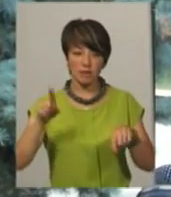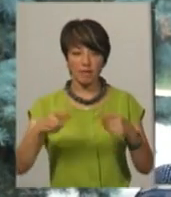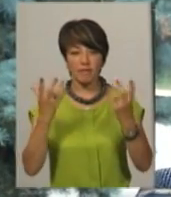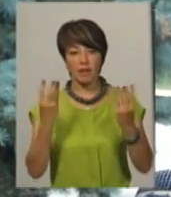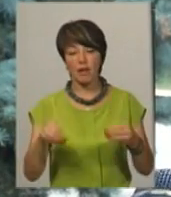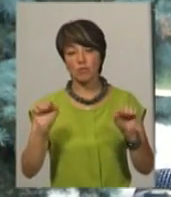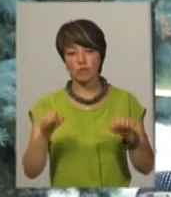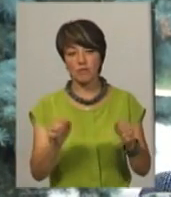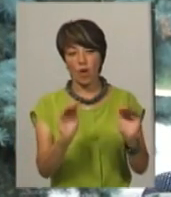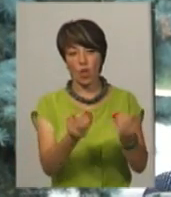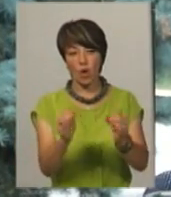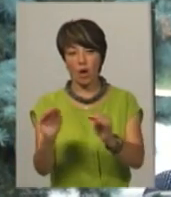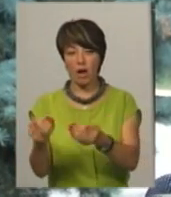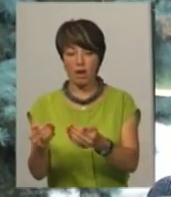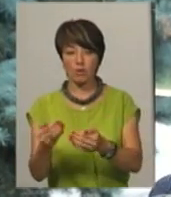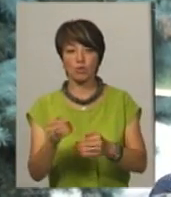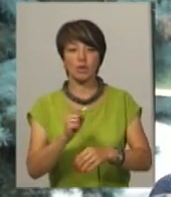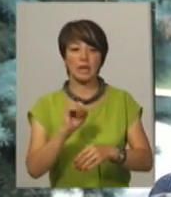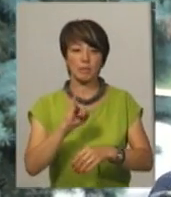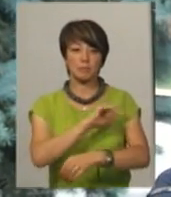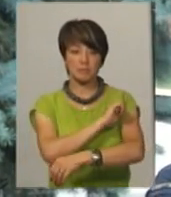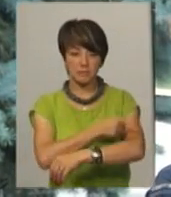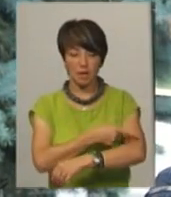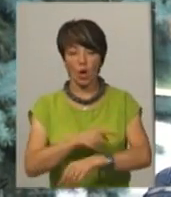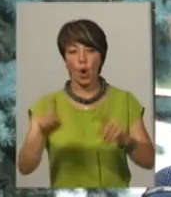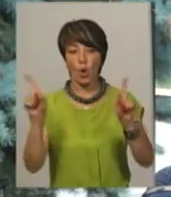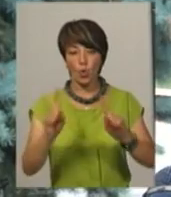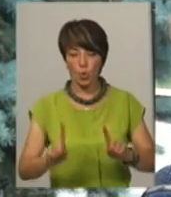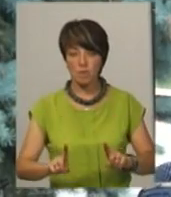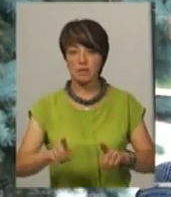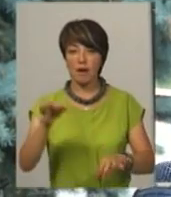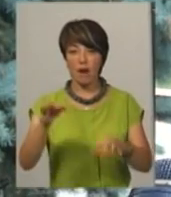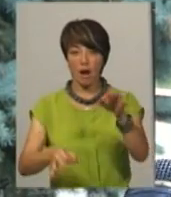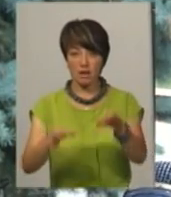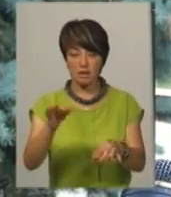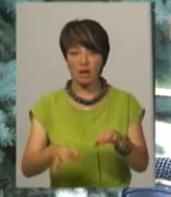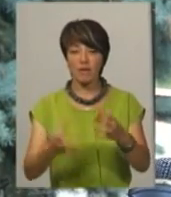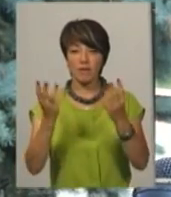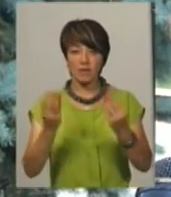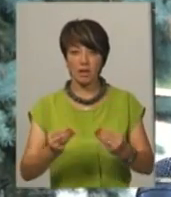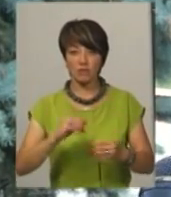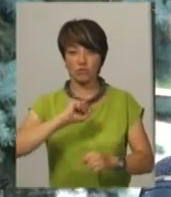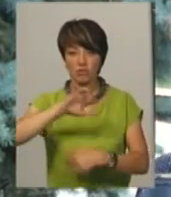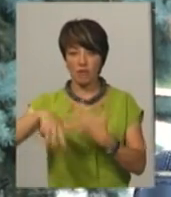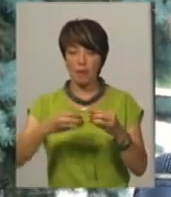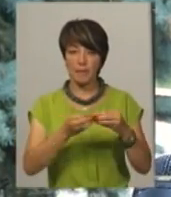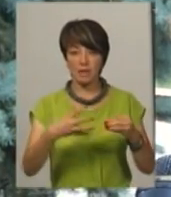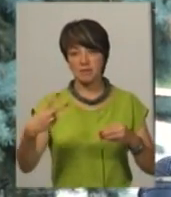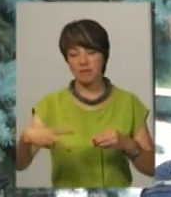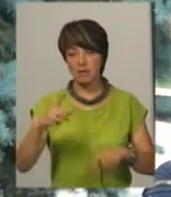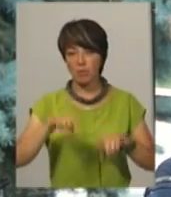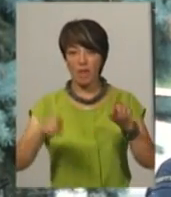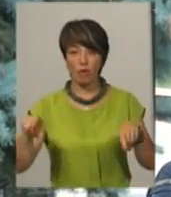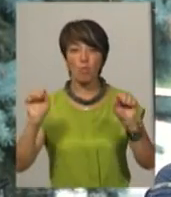можливі локально до значних, грози, місцями град. В день шквали 15-20,